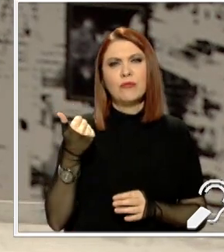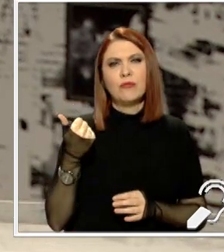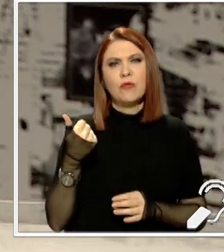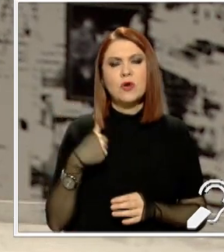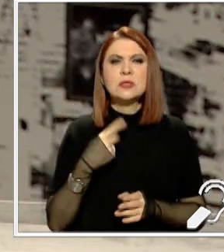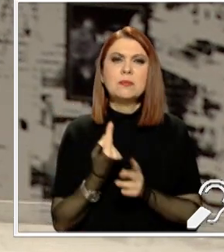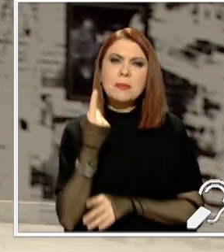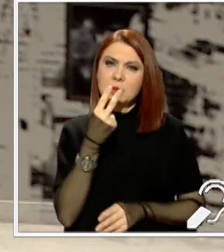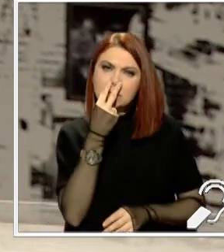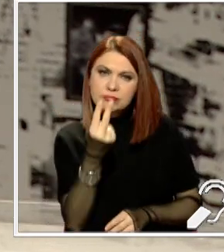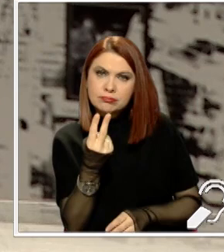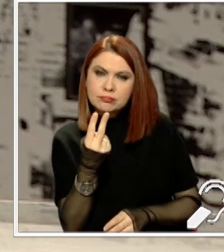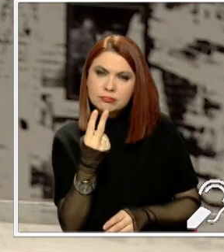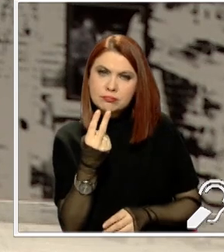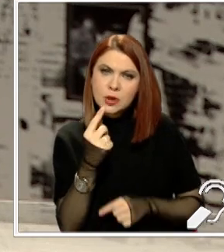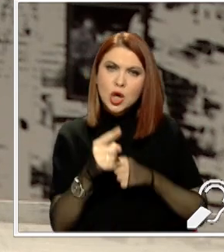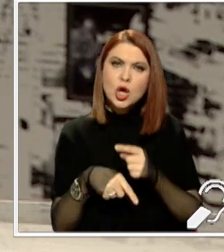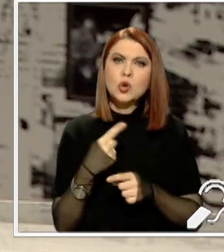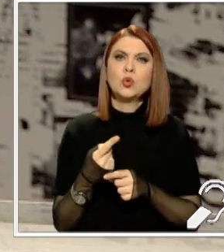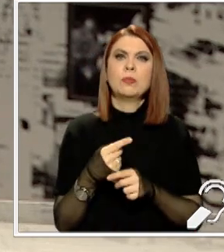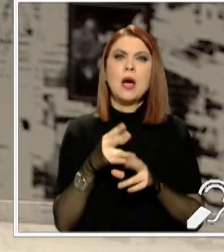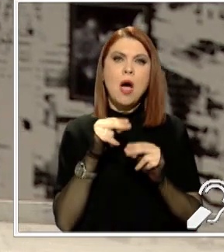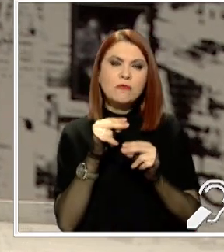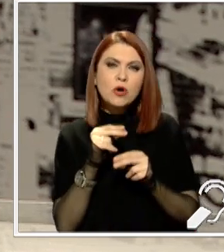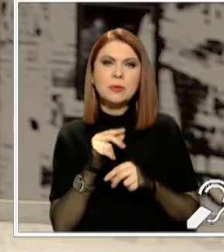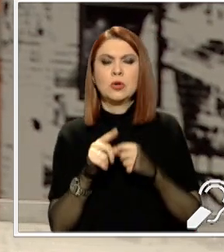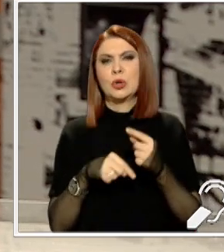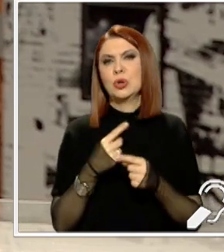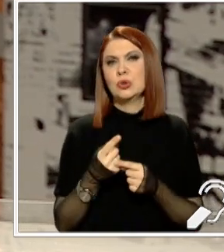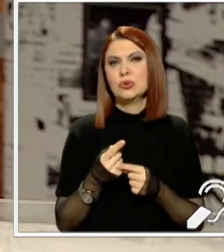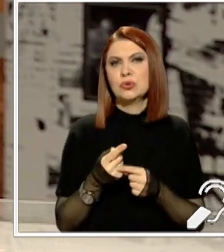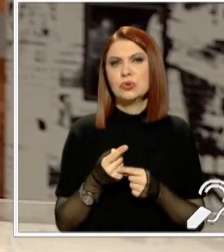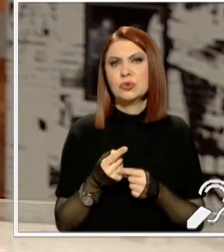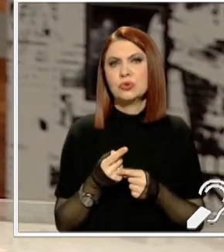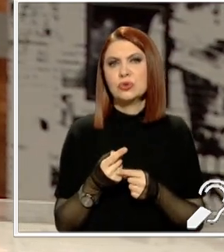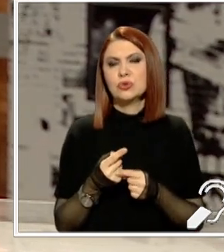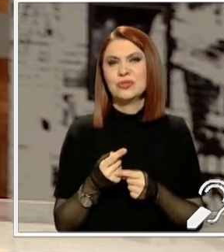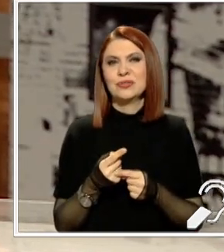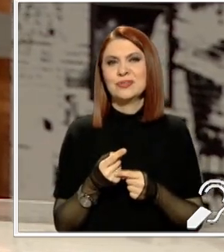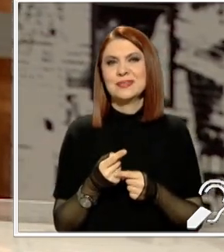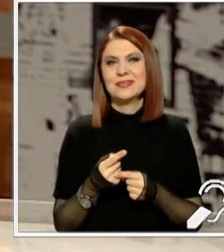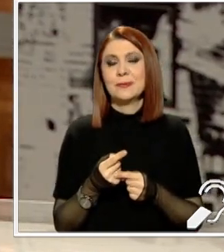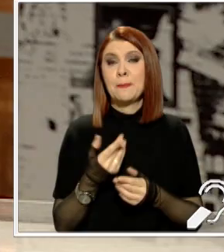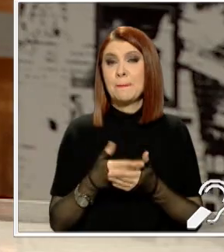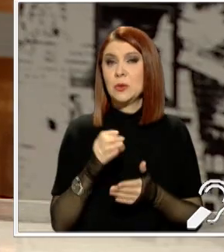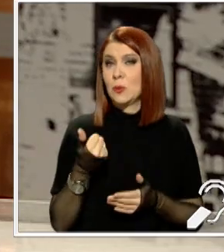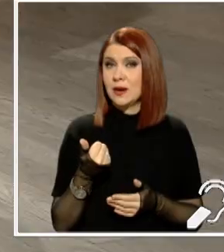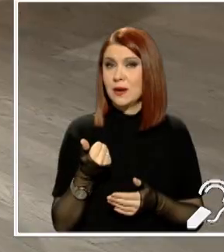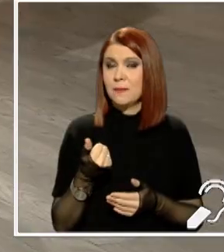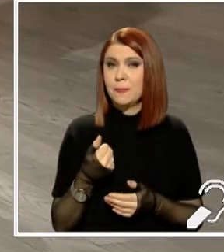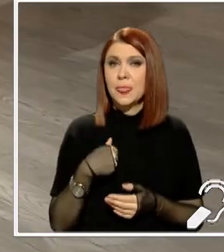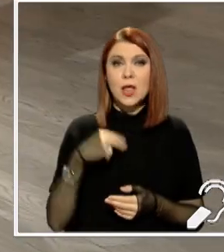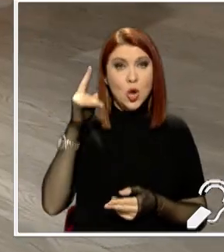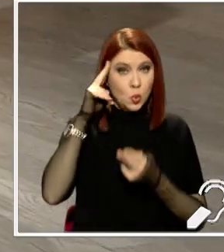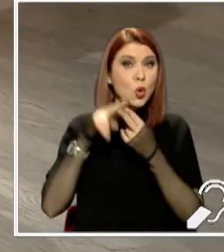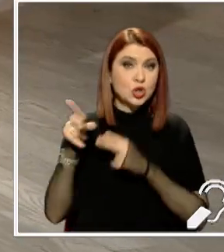spectator, apoi uneori vorbitor pentru unele Q&A-uri și pentru că îl cunoșteam